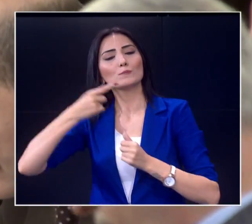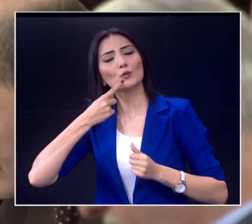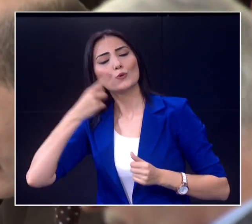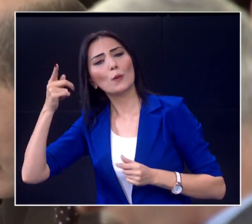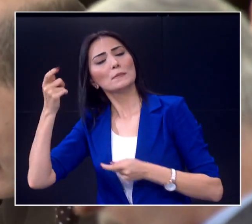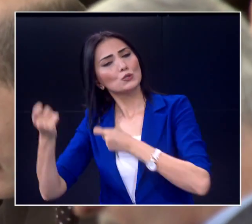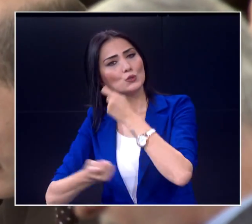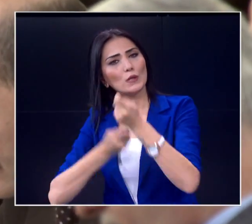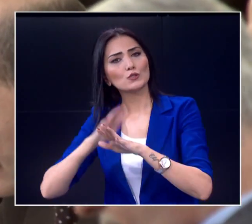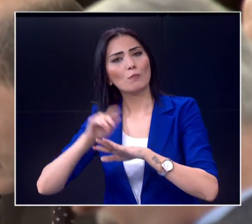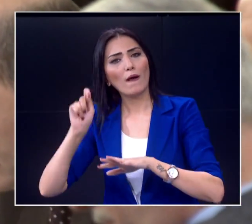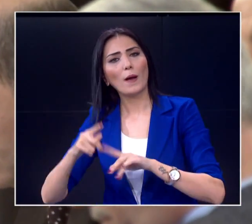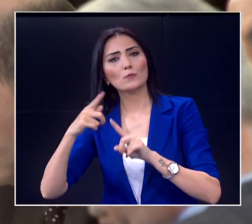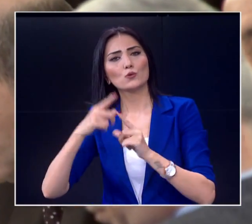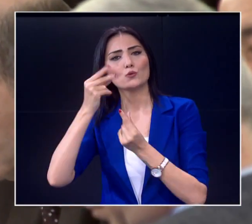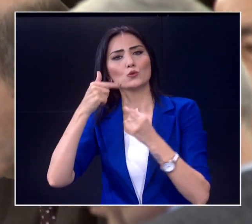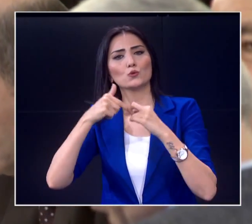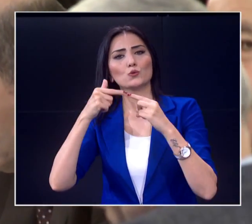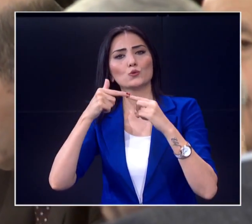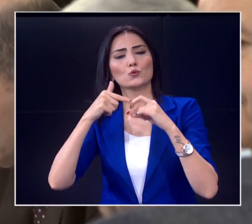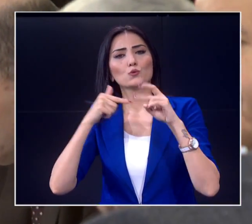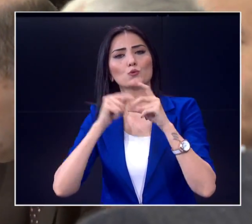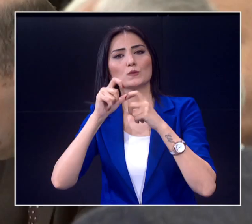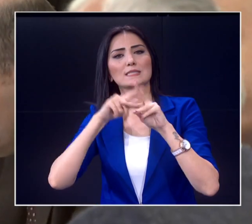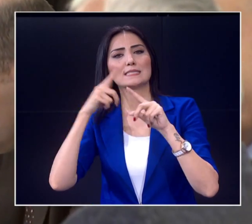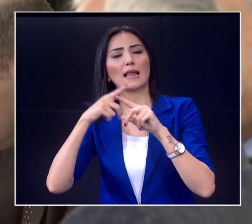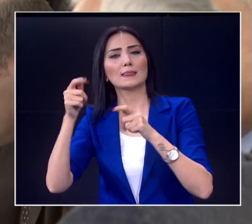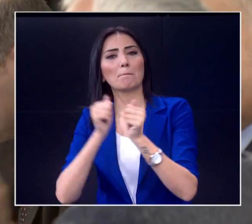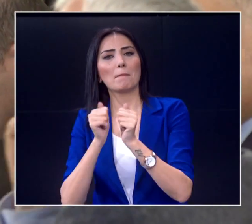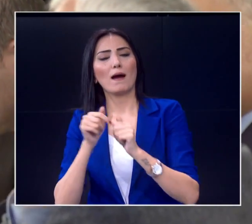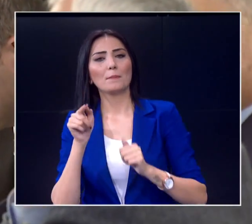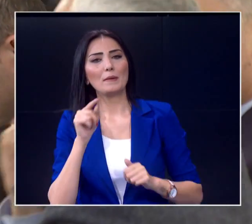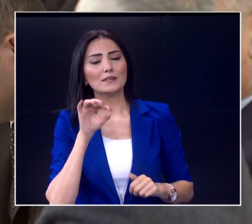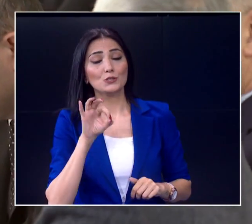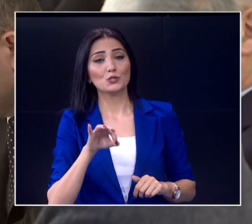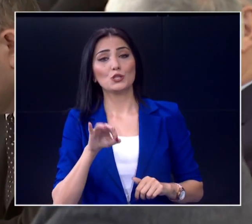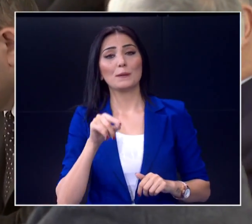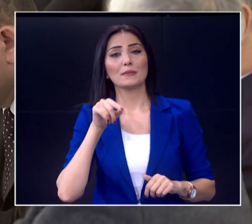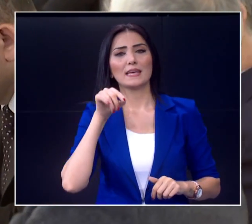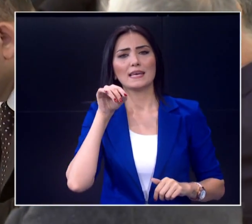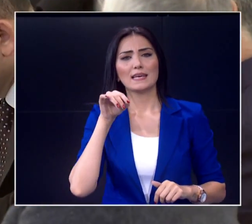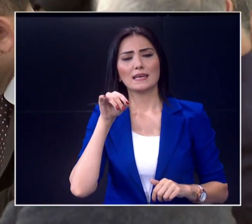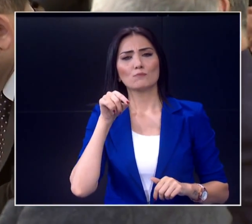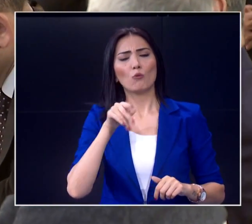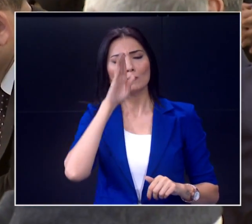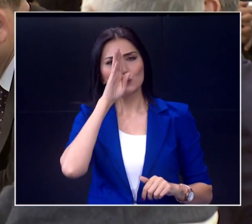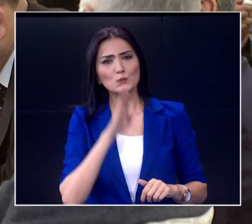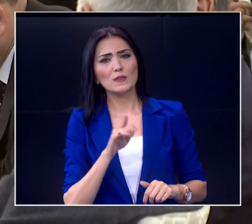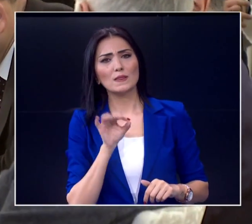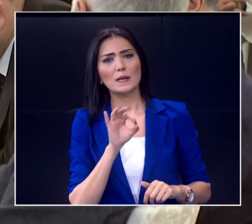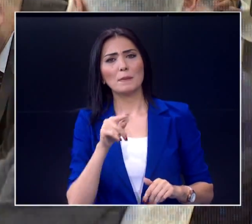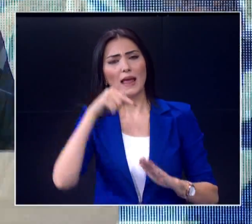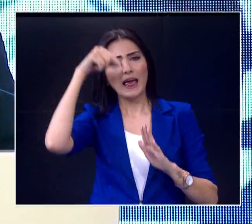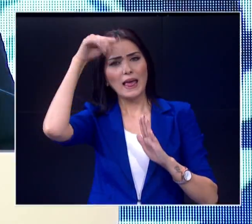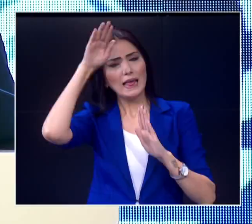bir çalışma yaptı TürkSat'la beraber. Şimdi burada ciddi bir